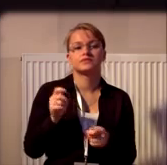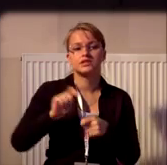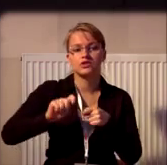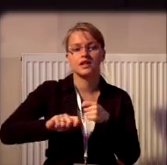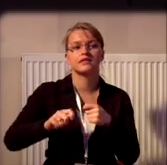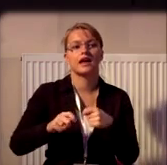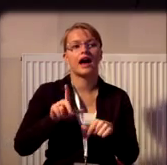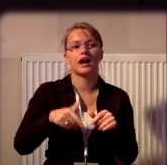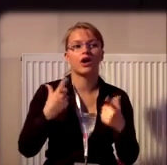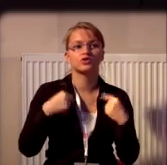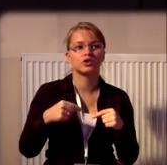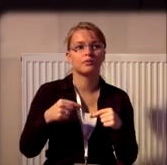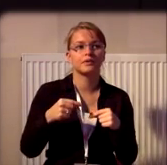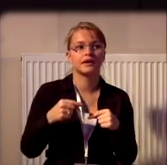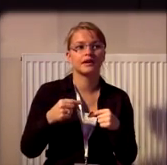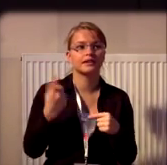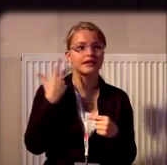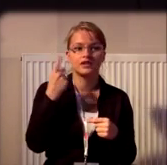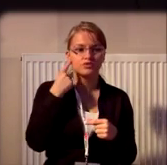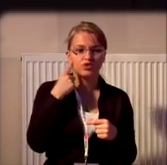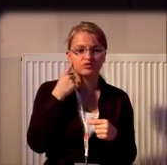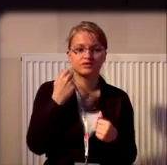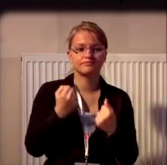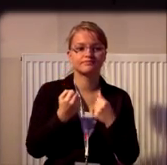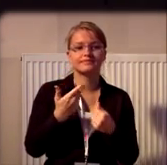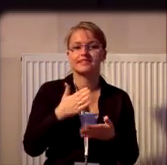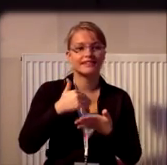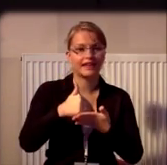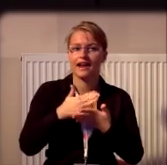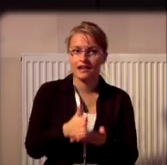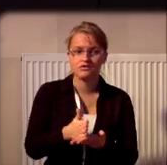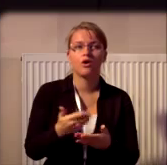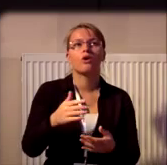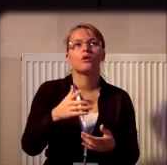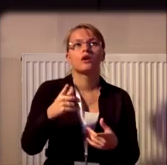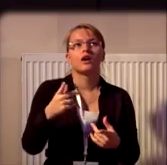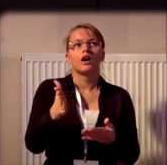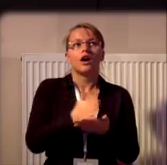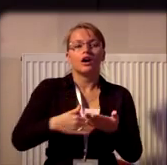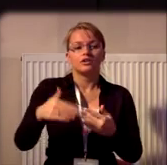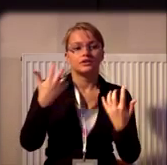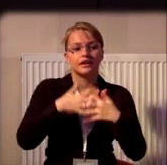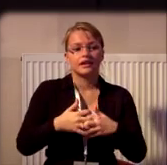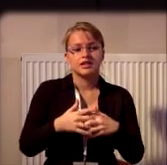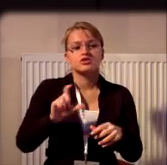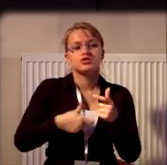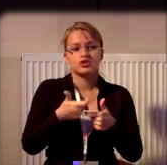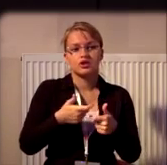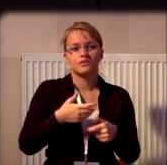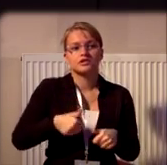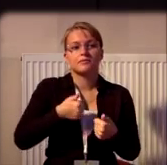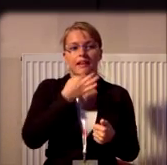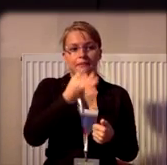oddziale integracyjnym. Trudno powiedzieć, co zrobić, żeby było lepiej. Niemniej jednak spróbowałyśmy ten